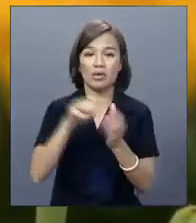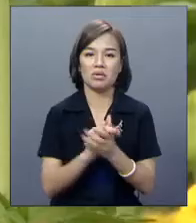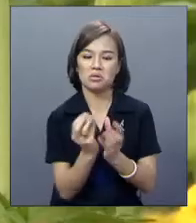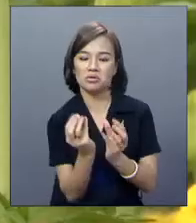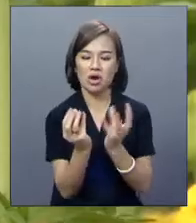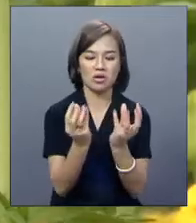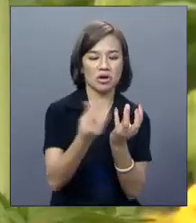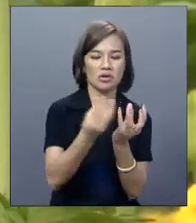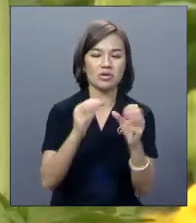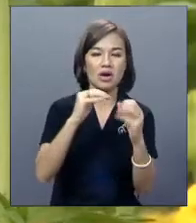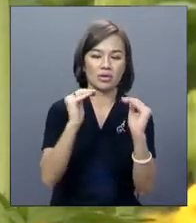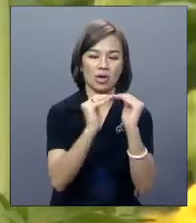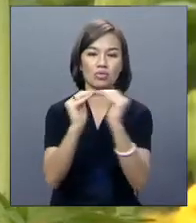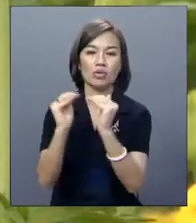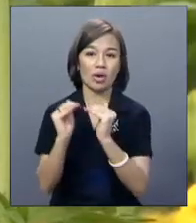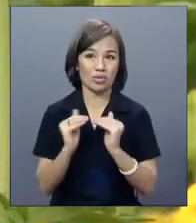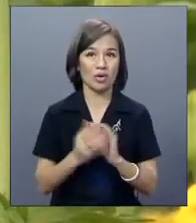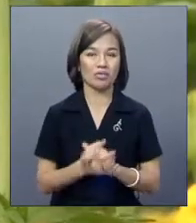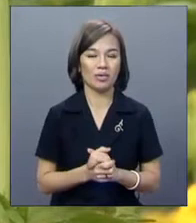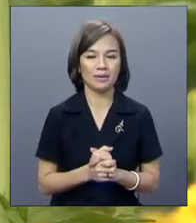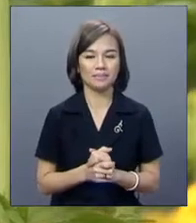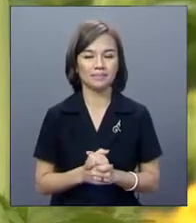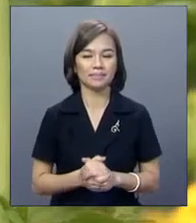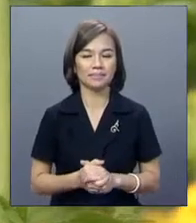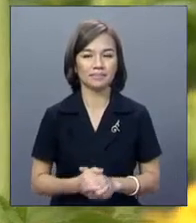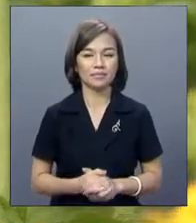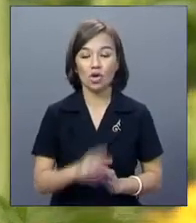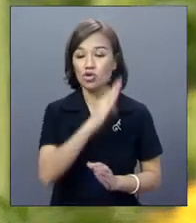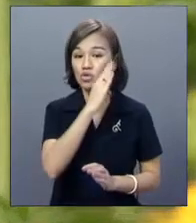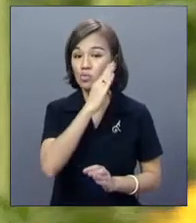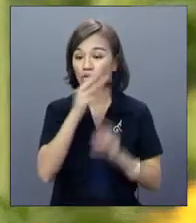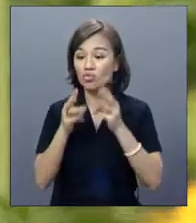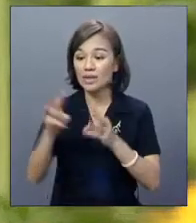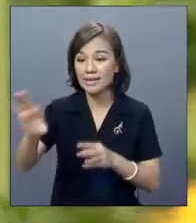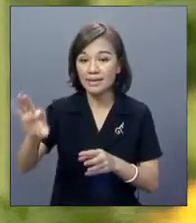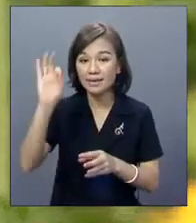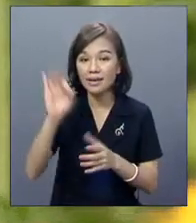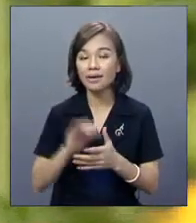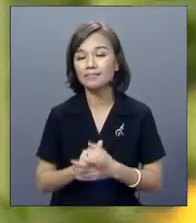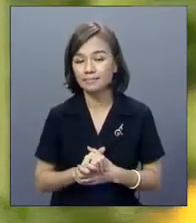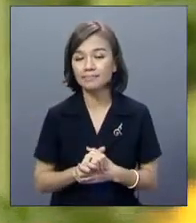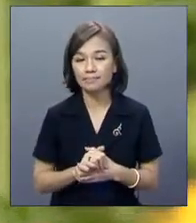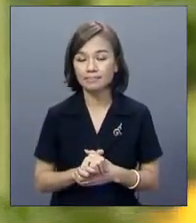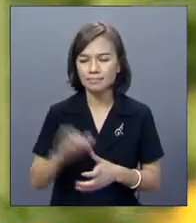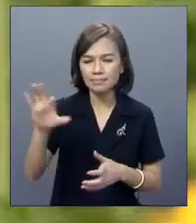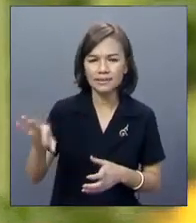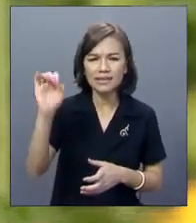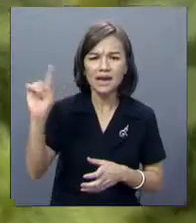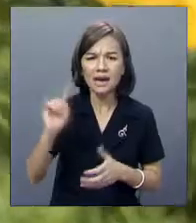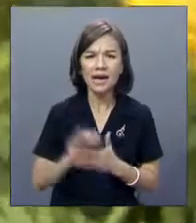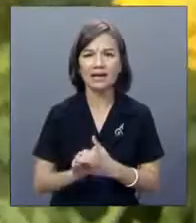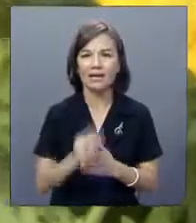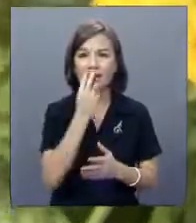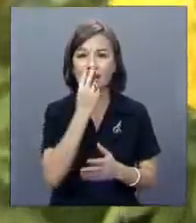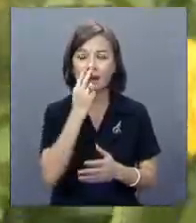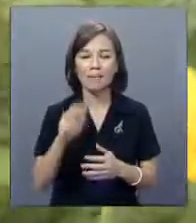อหน่อยมันจะมีดอกใหญ่เยอะถ้าเลือกต้นก็คือว่าเลือกต้นที่ยังพึ่งตุ่มตา